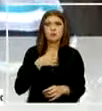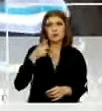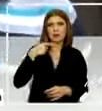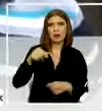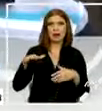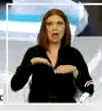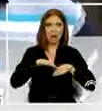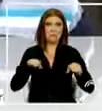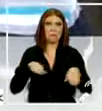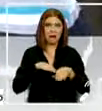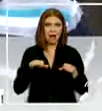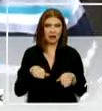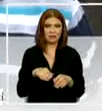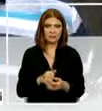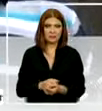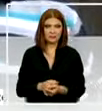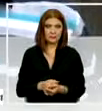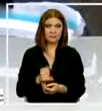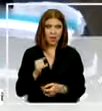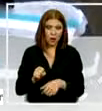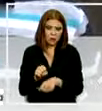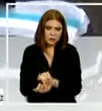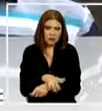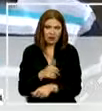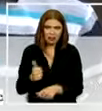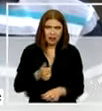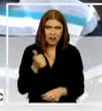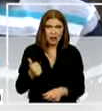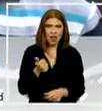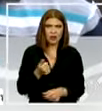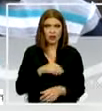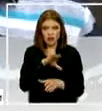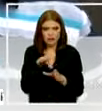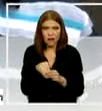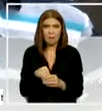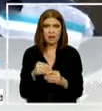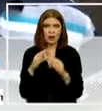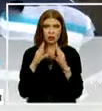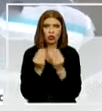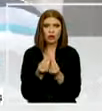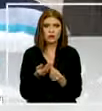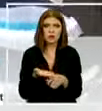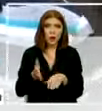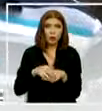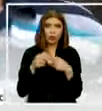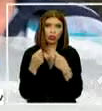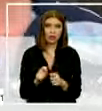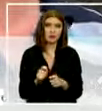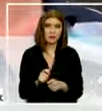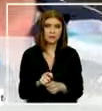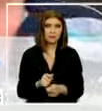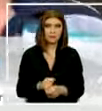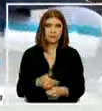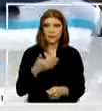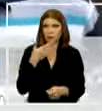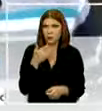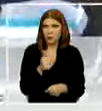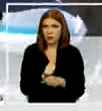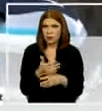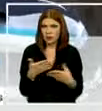mare. Și acum se ridică pe asta. Da. Tineri și familie, acolo e durerea cea mai mare. Nu cred că e cineva din